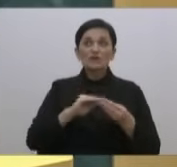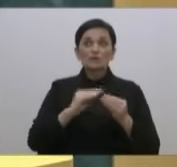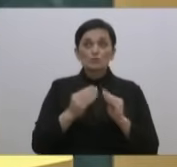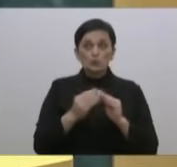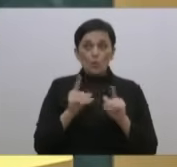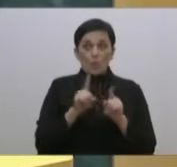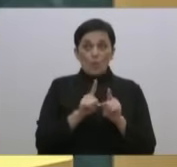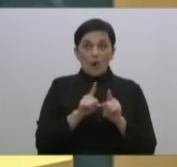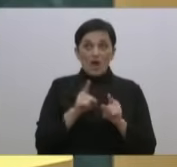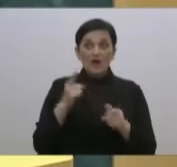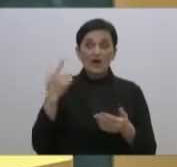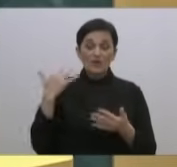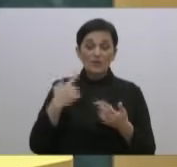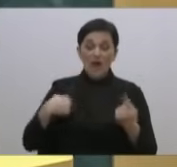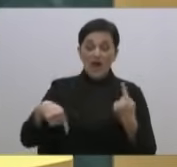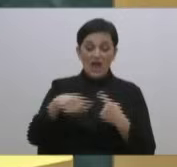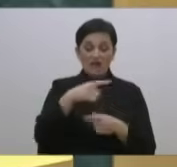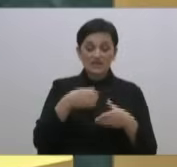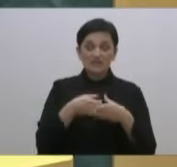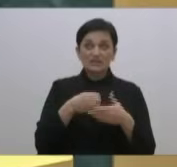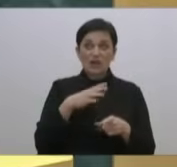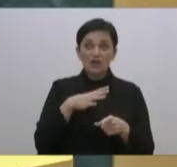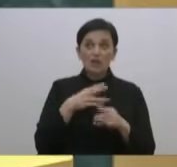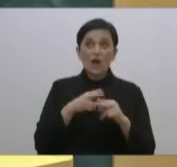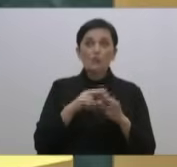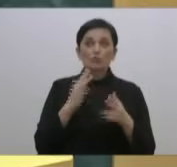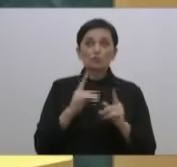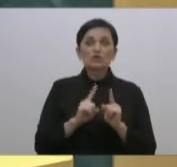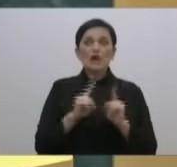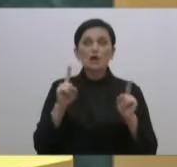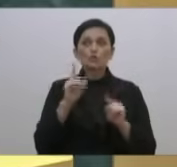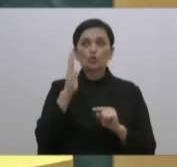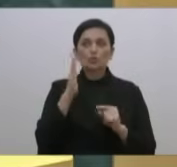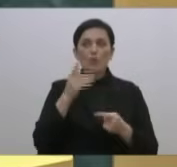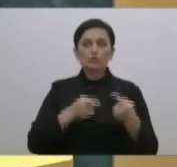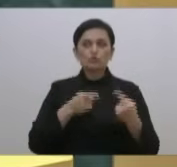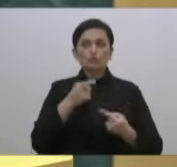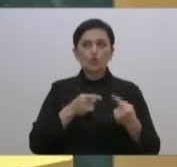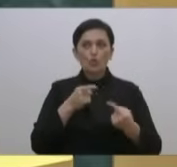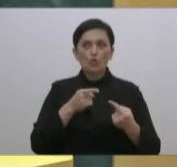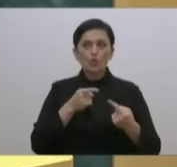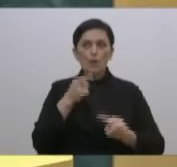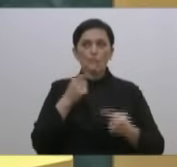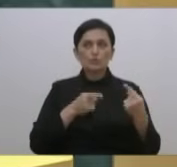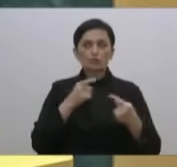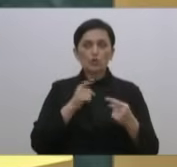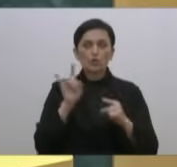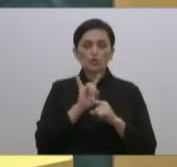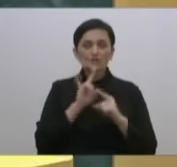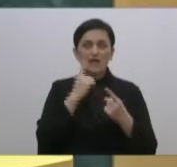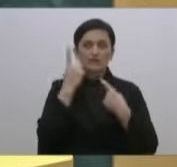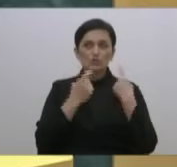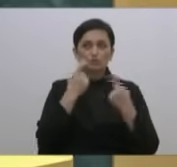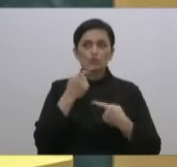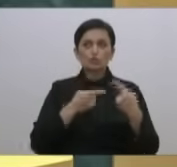გამოწვევა ასევე როგორც აქამდე ყველას ერთად გვიწევდა ამ შემთხვევაში უკვე განსაკუთრებით იქნება ბრძოლა. ბრძოლა